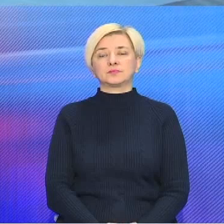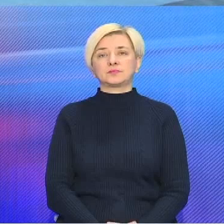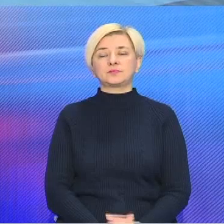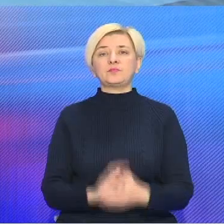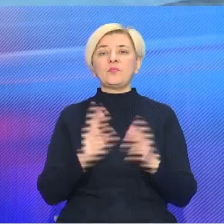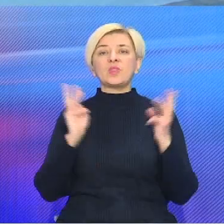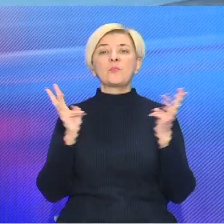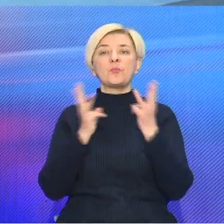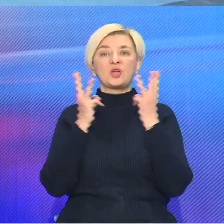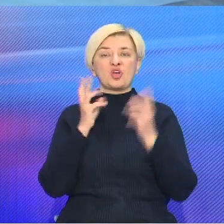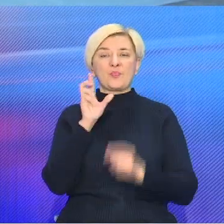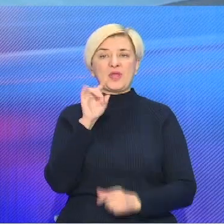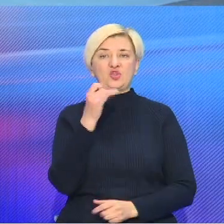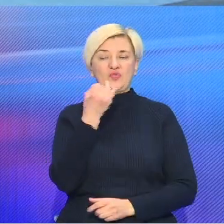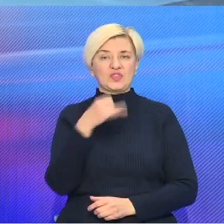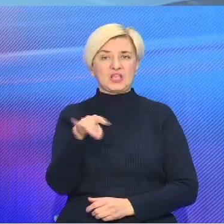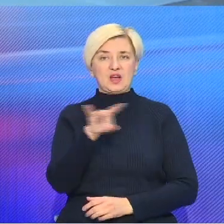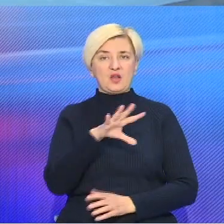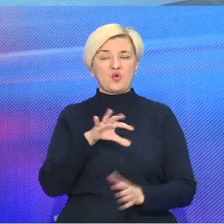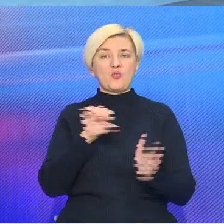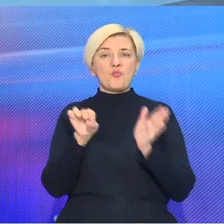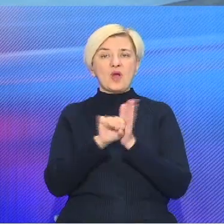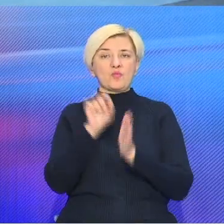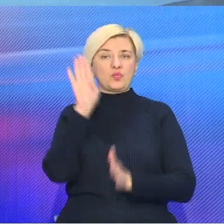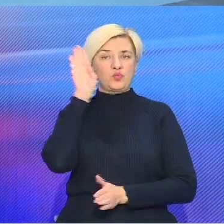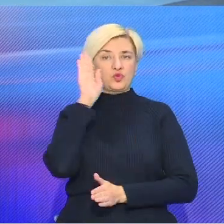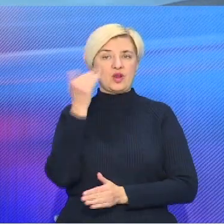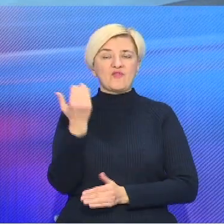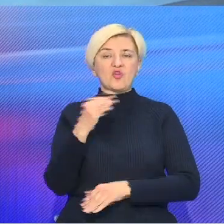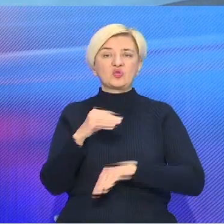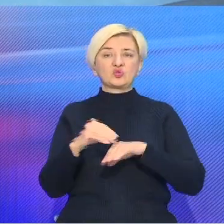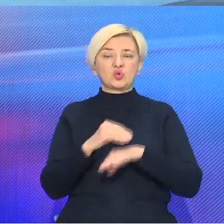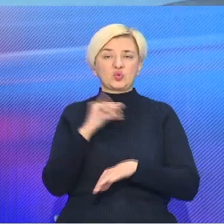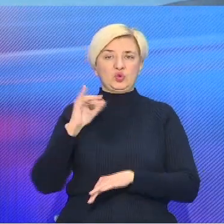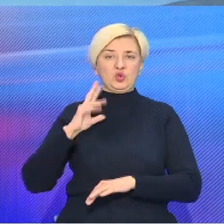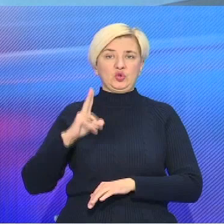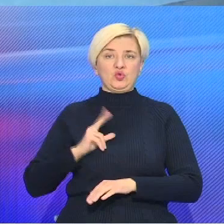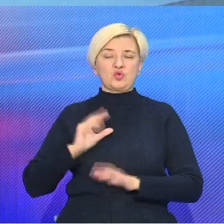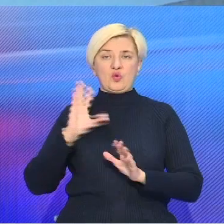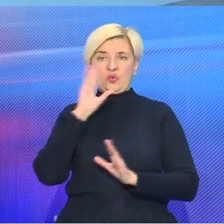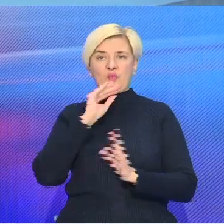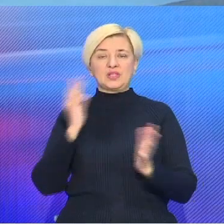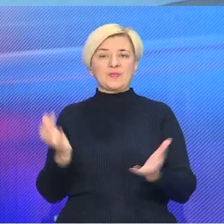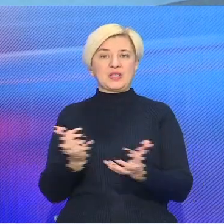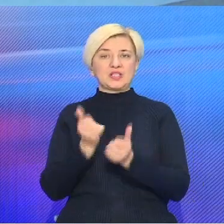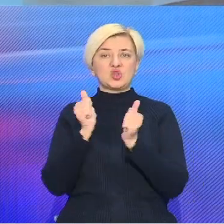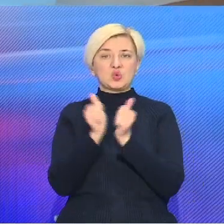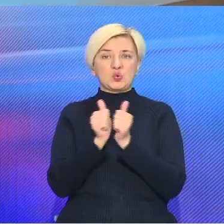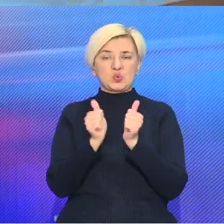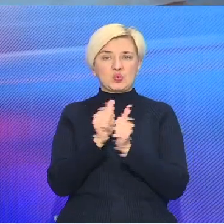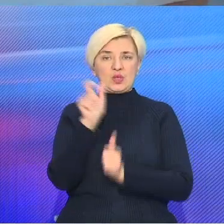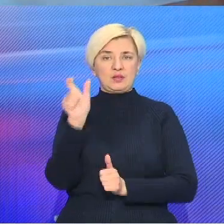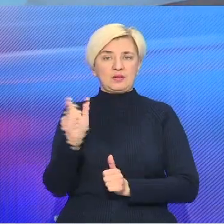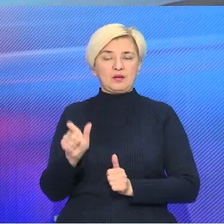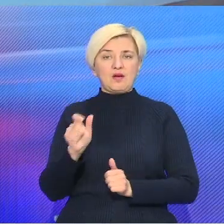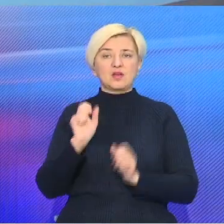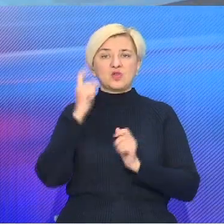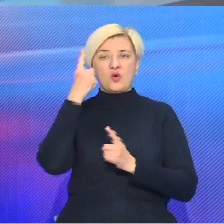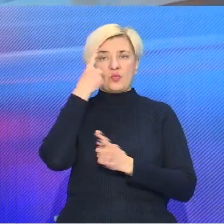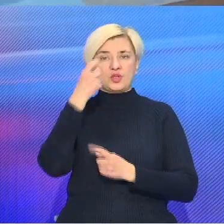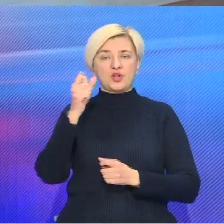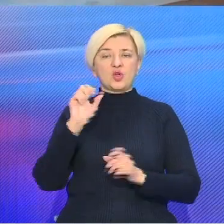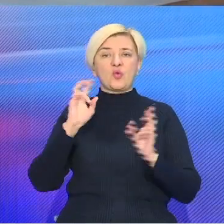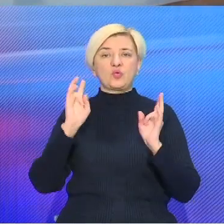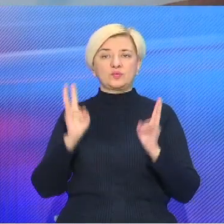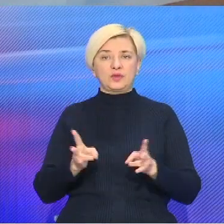на пажар у берам районе загину мужчина Яго жон и дачку поспел выва сусе паведамленне об здан пришло з